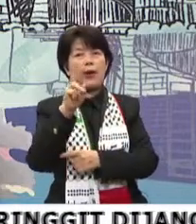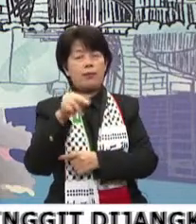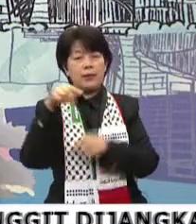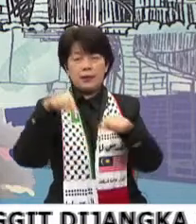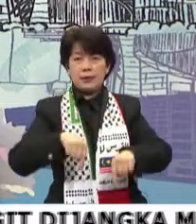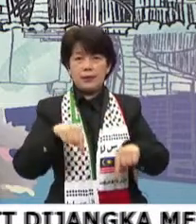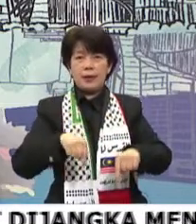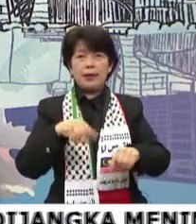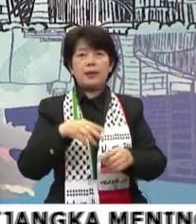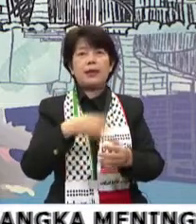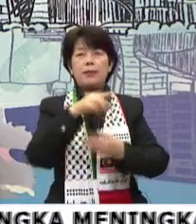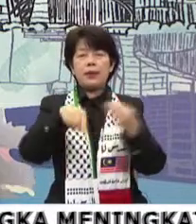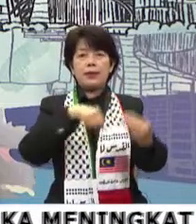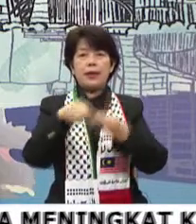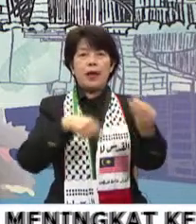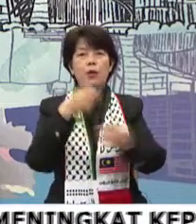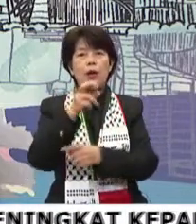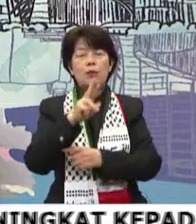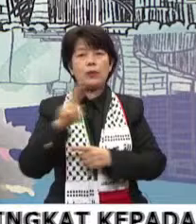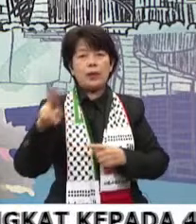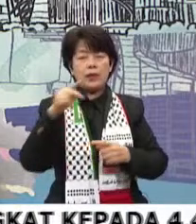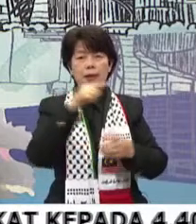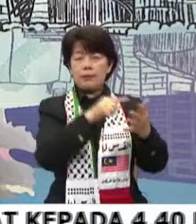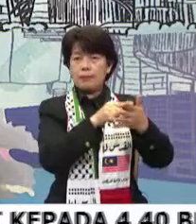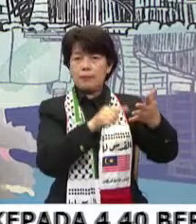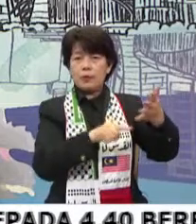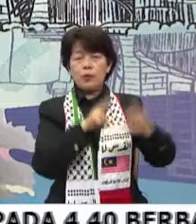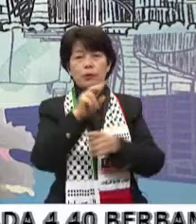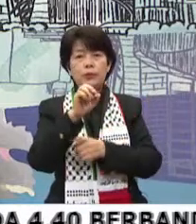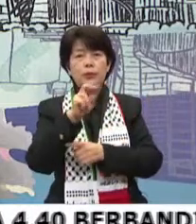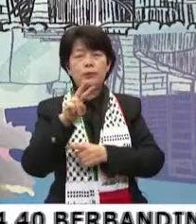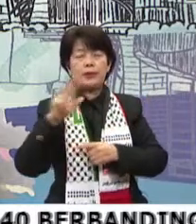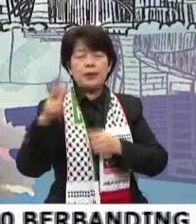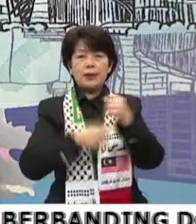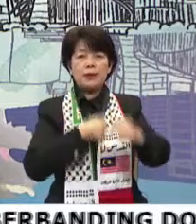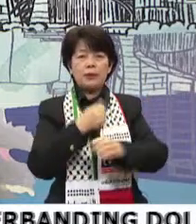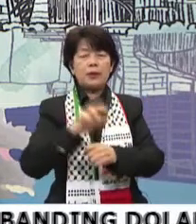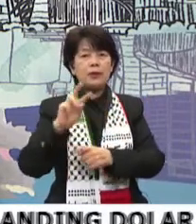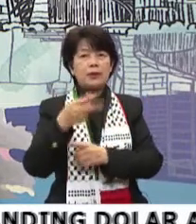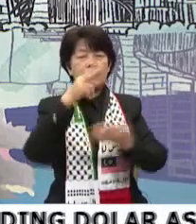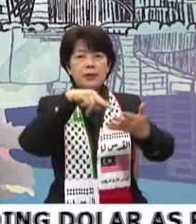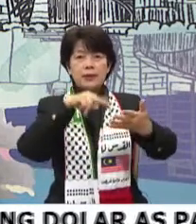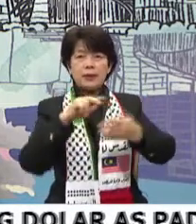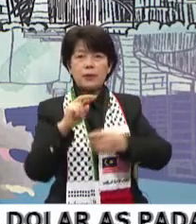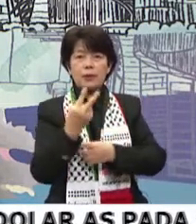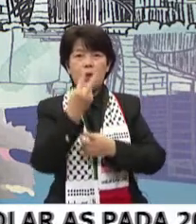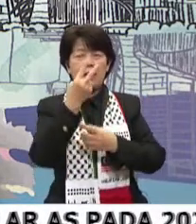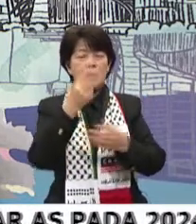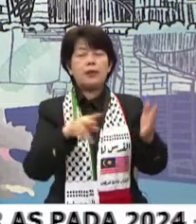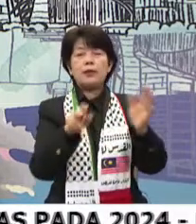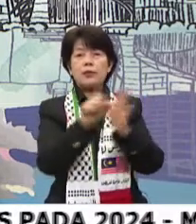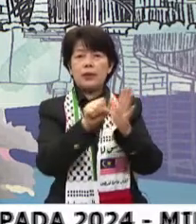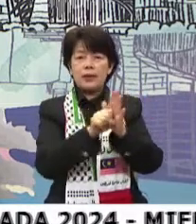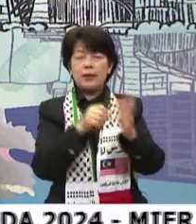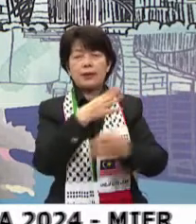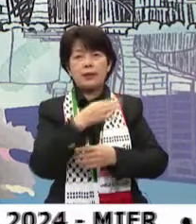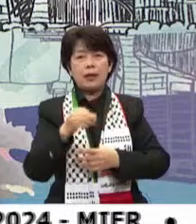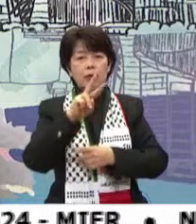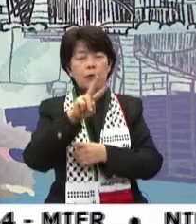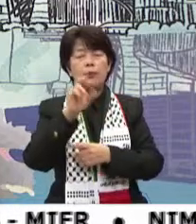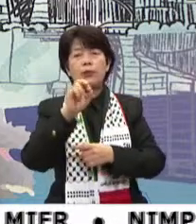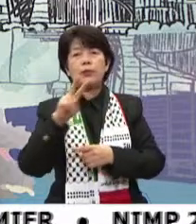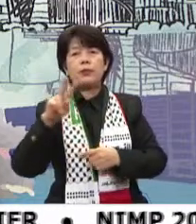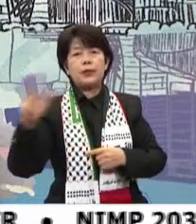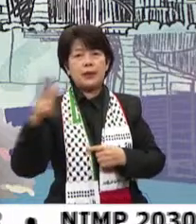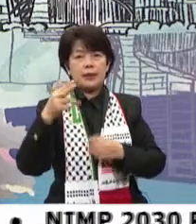ini berkenaan dengan Rang undang-undang kewangan nombor 2 2023 bacaan kali yang kedua diikuti Rang undang-undang Syarikat pindaan 2023